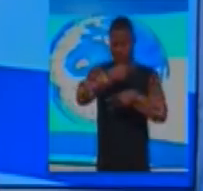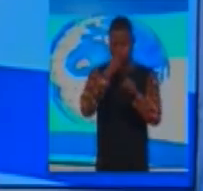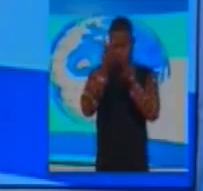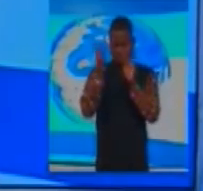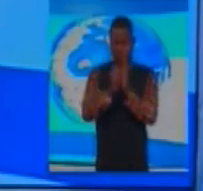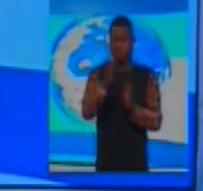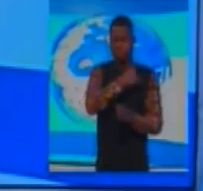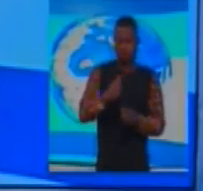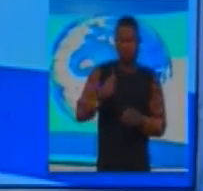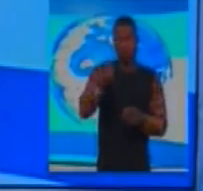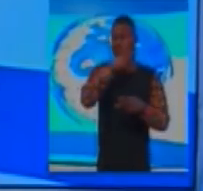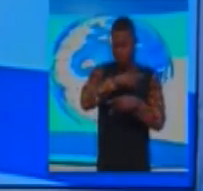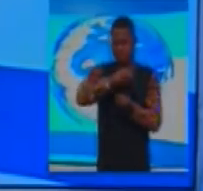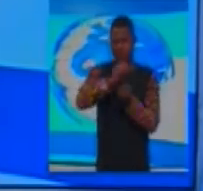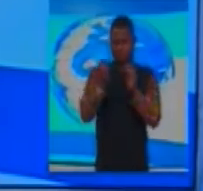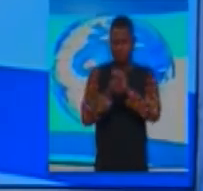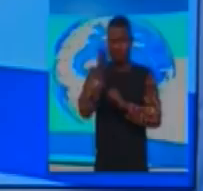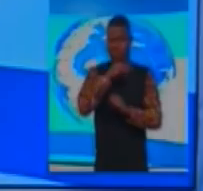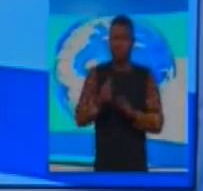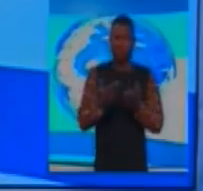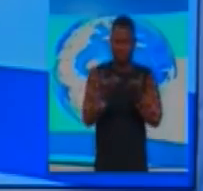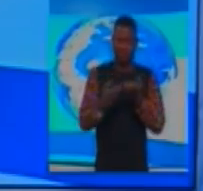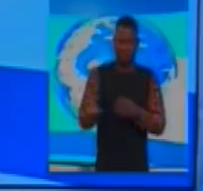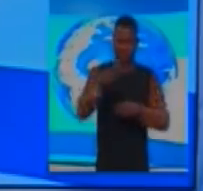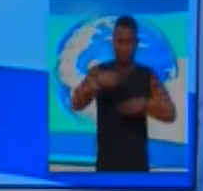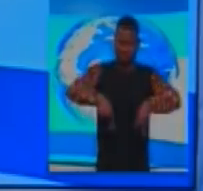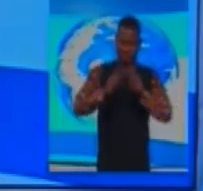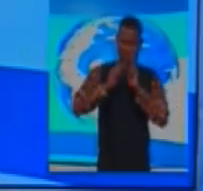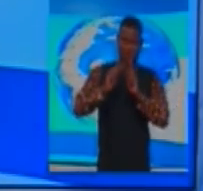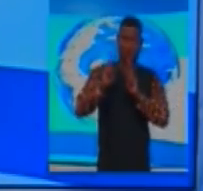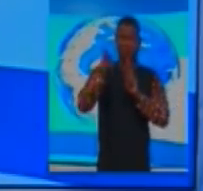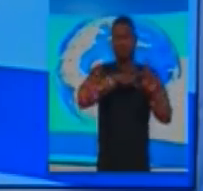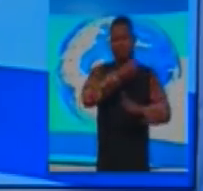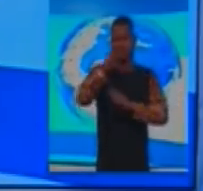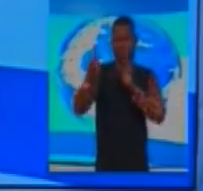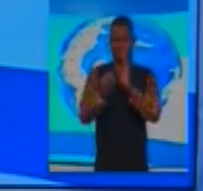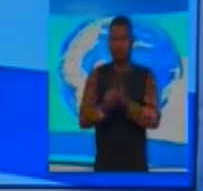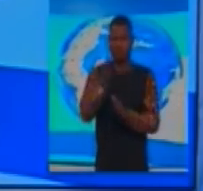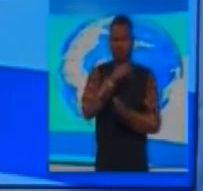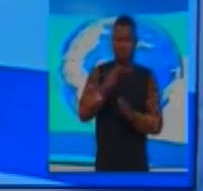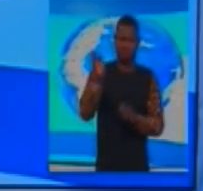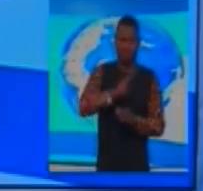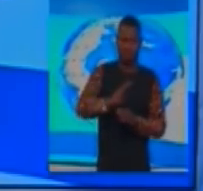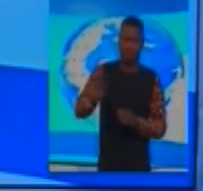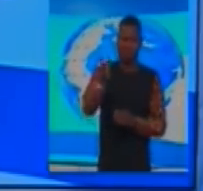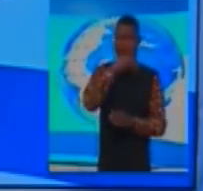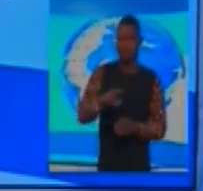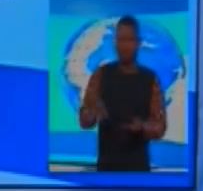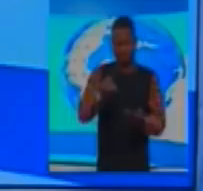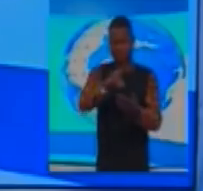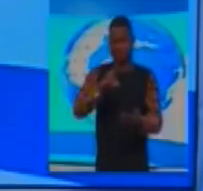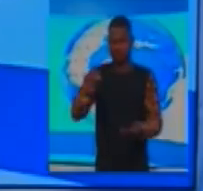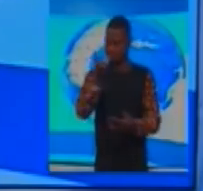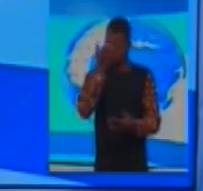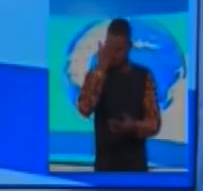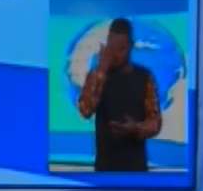avec l'interprofession lait du Burkina Faso, veulent permettre aux populations des hauts bassins de découvrir les